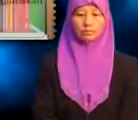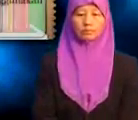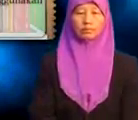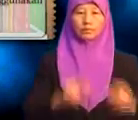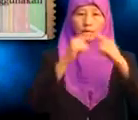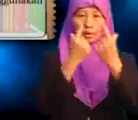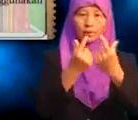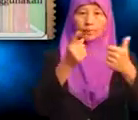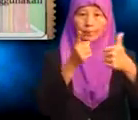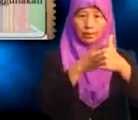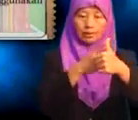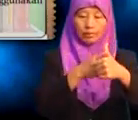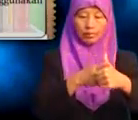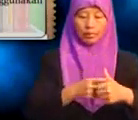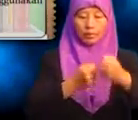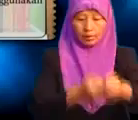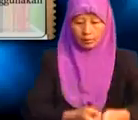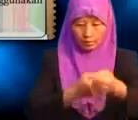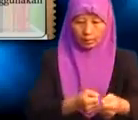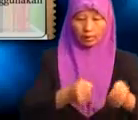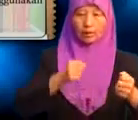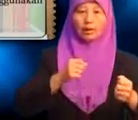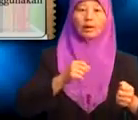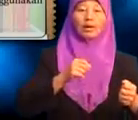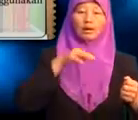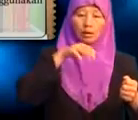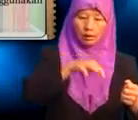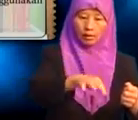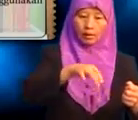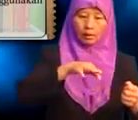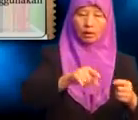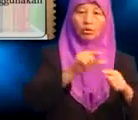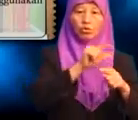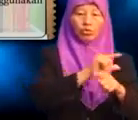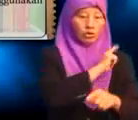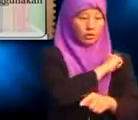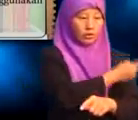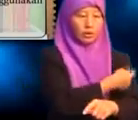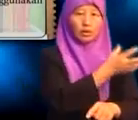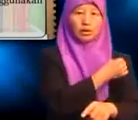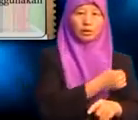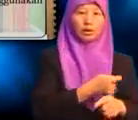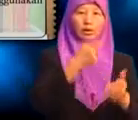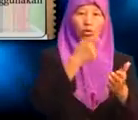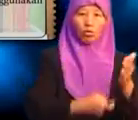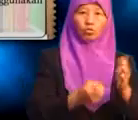Kategori pertama adalah tanaman yang pengairannya menggunakan tenaga dan kos yang rendah.